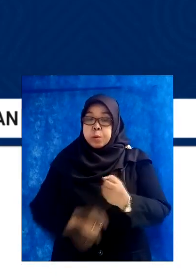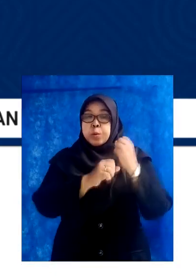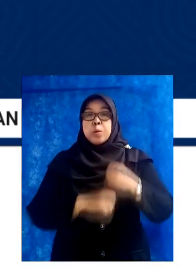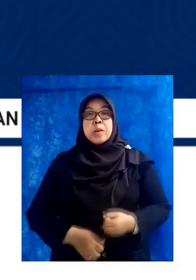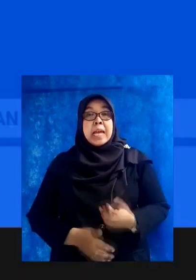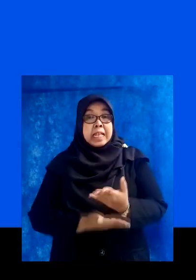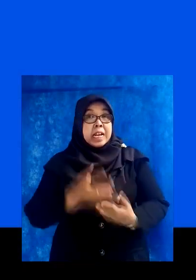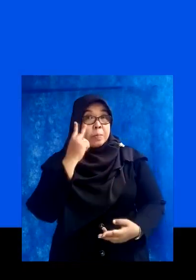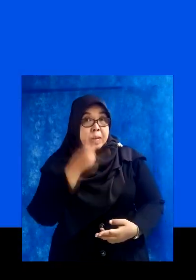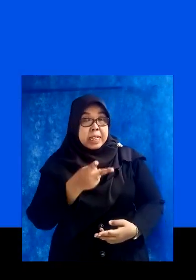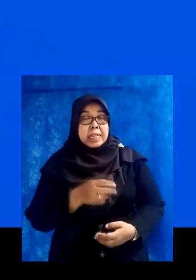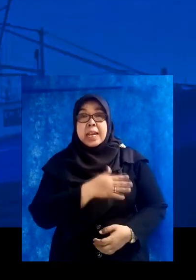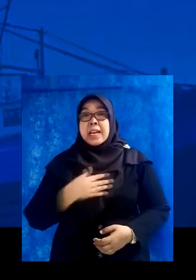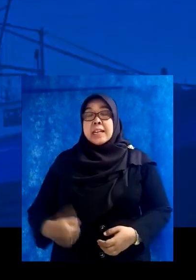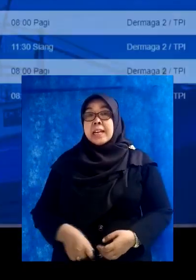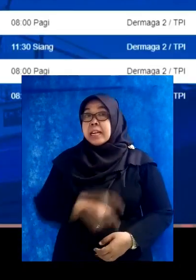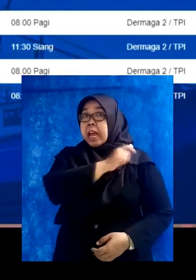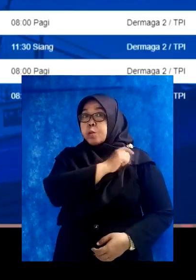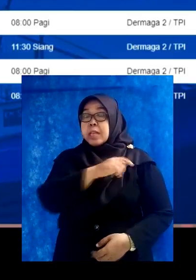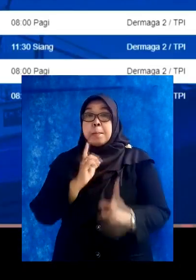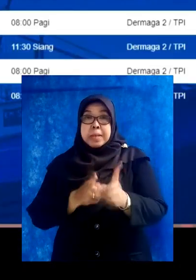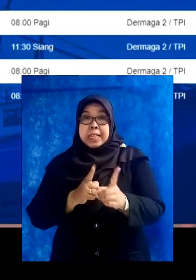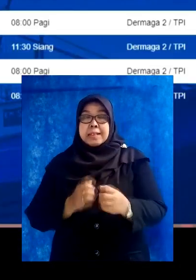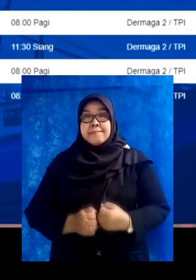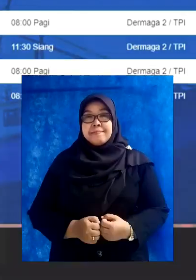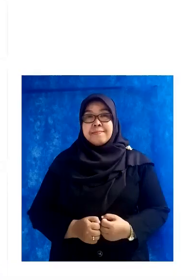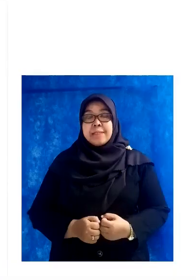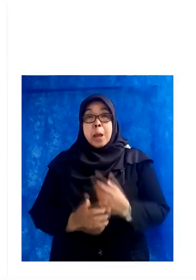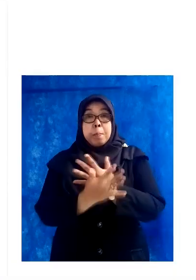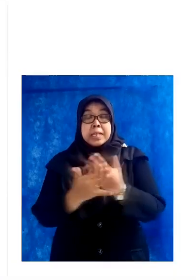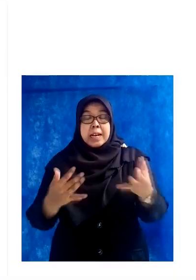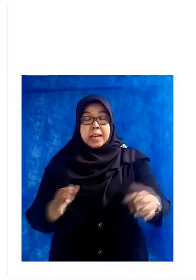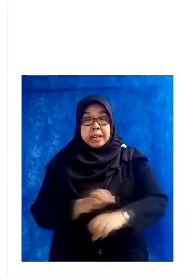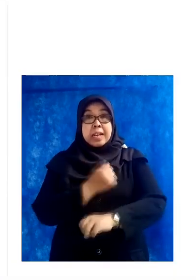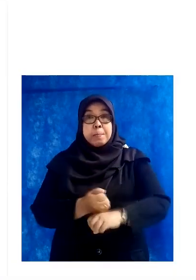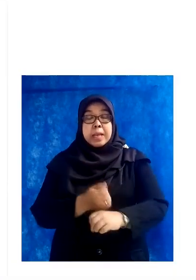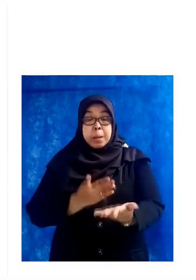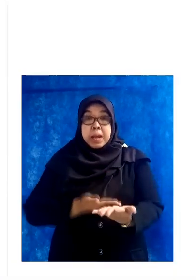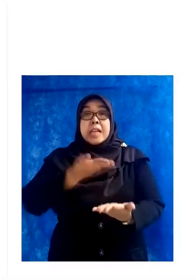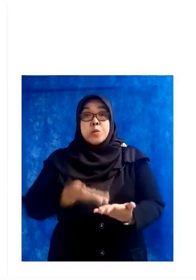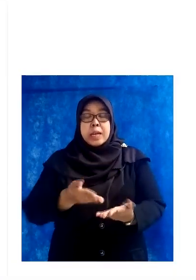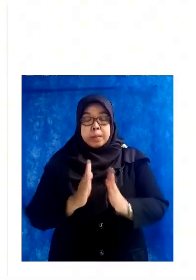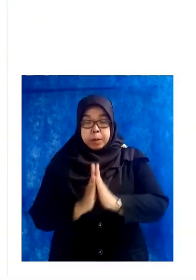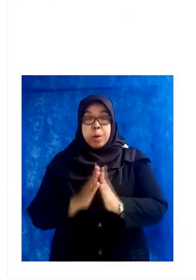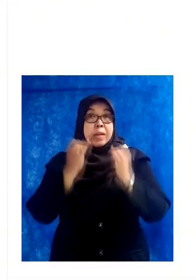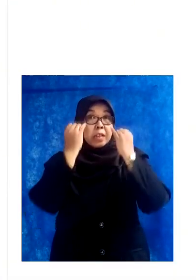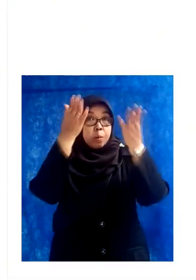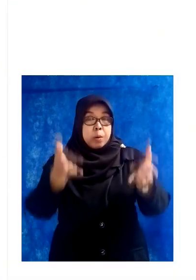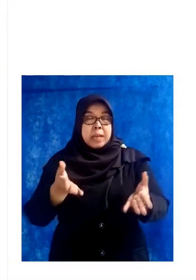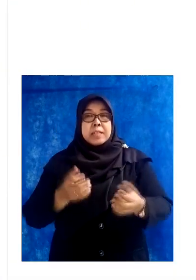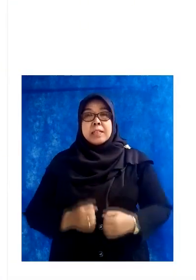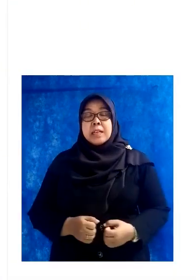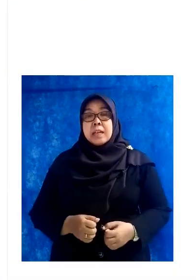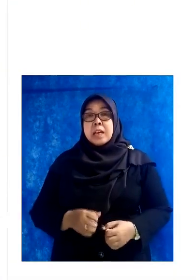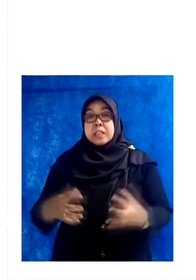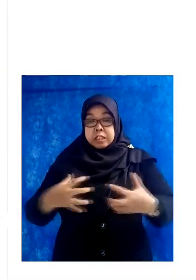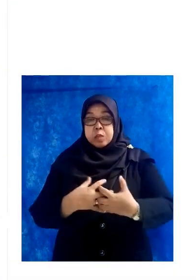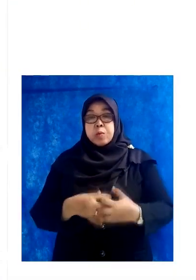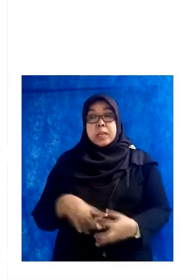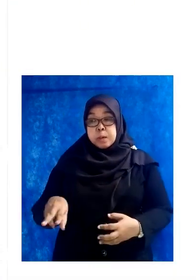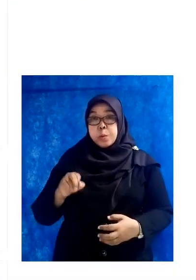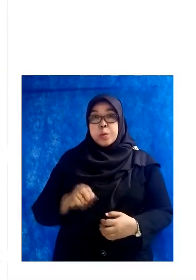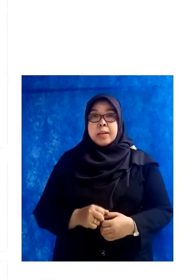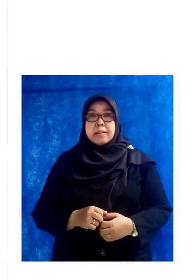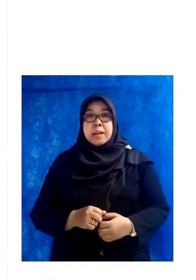dan proses permohonan informasi untuk mendukung transparansi dan akuntabilitas. Masyarakat dapat